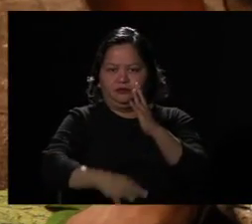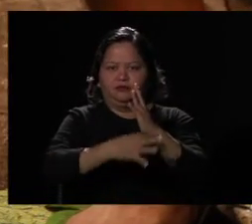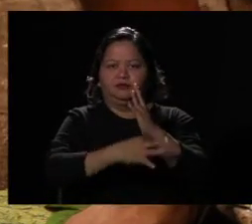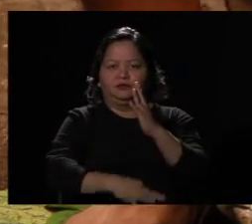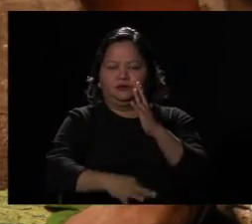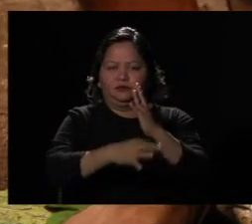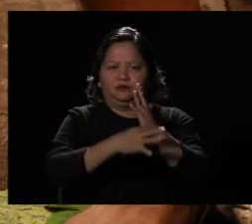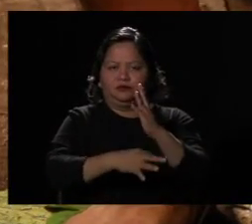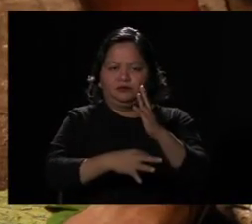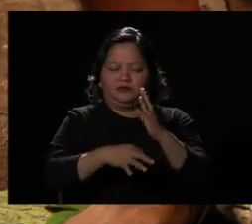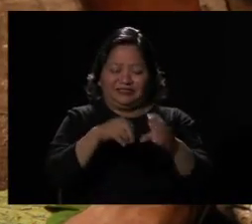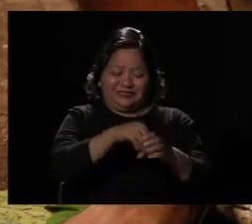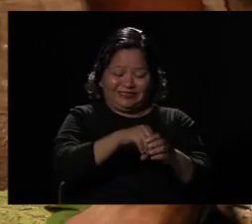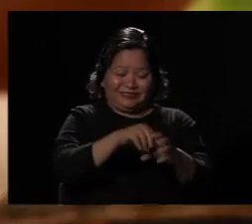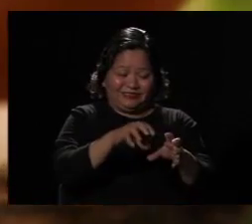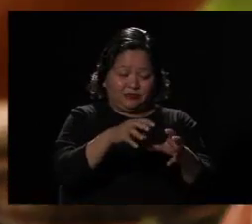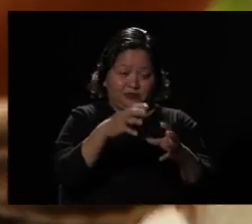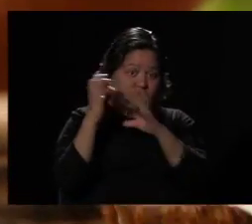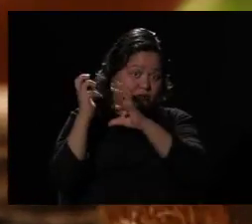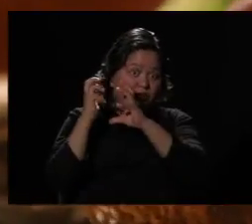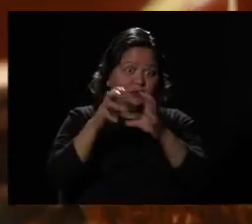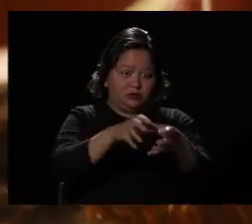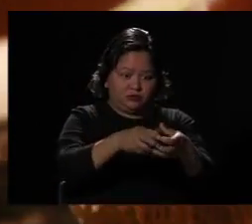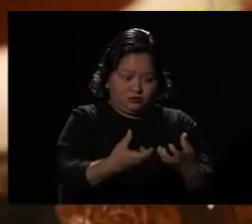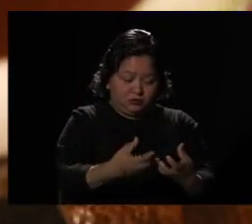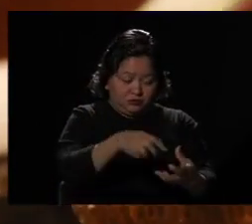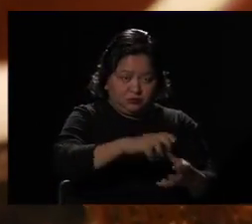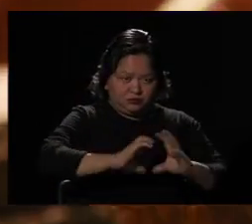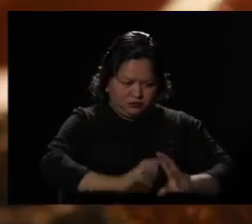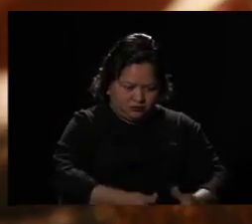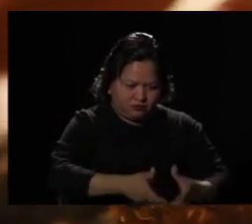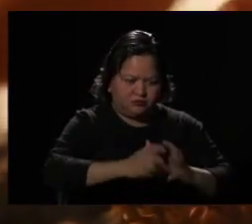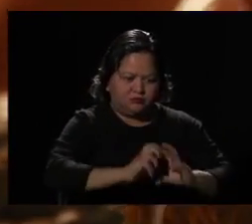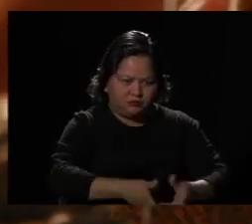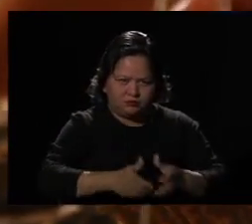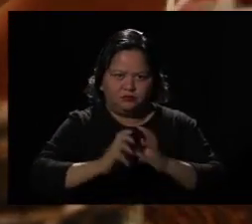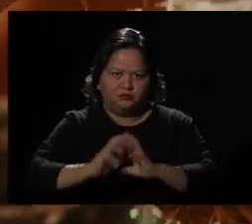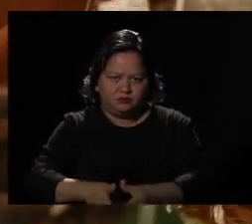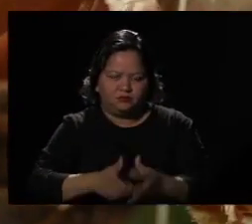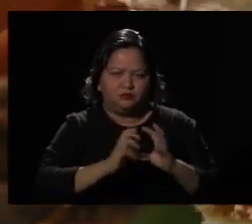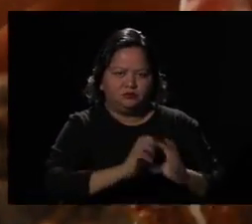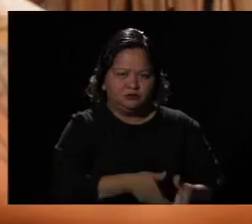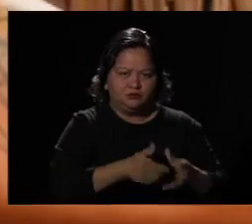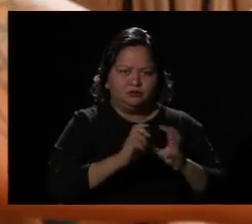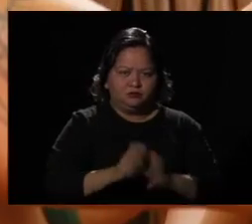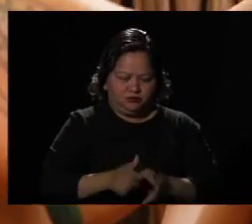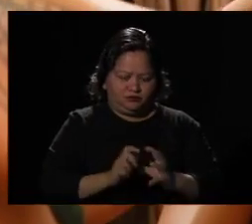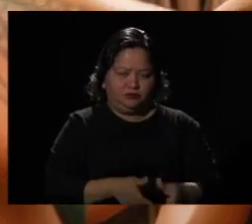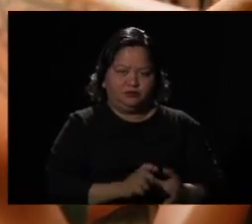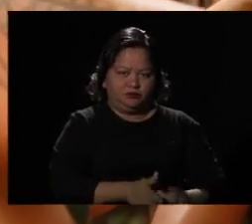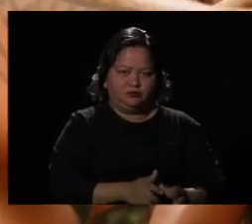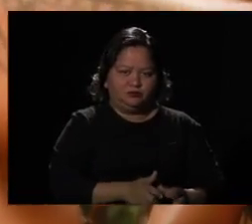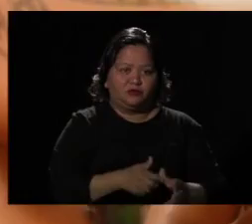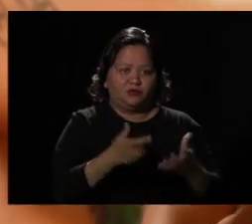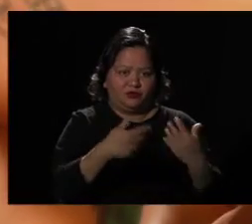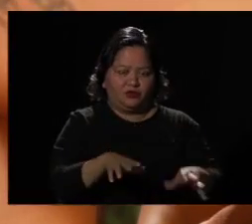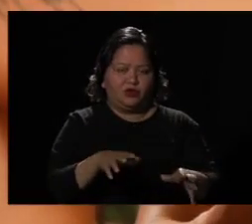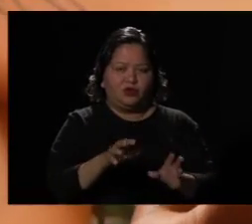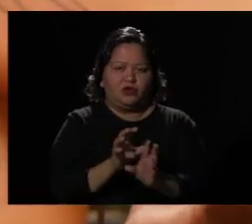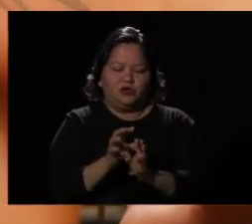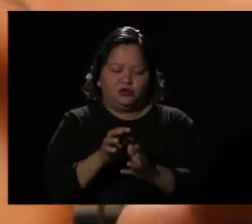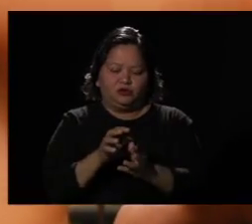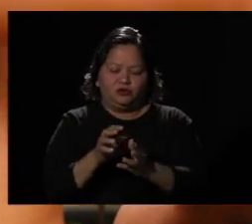Makamzu isensin nidok zamana danya zan hanum zamafugo. Mana lalagu